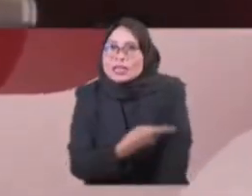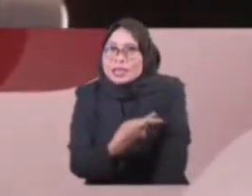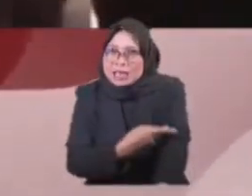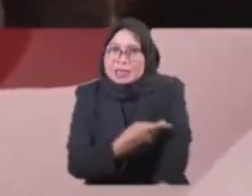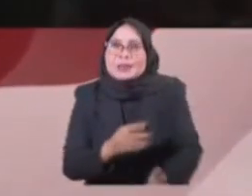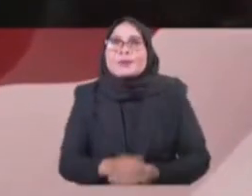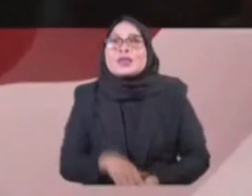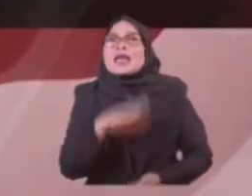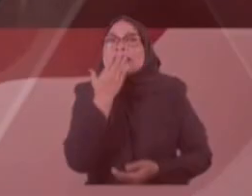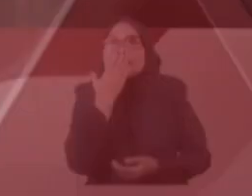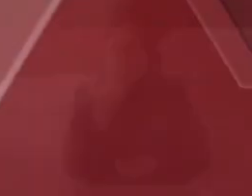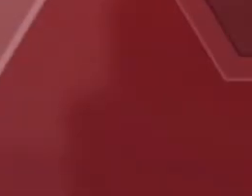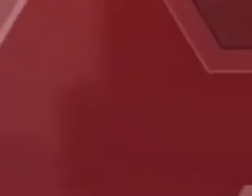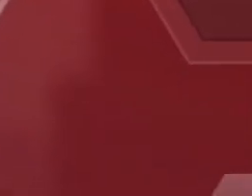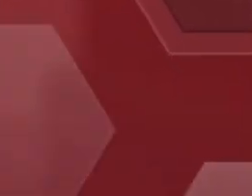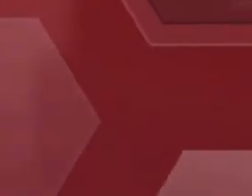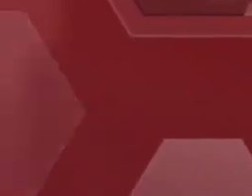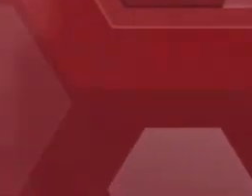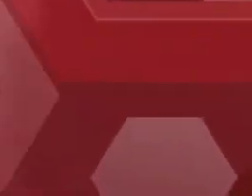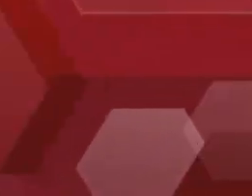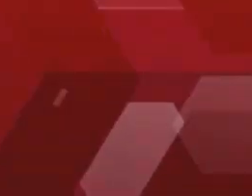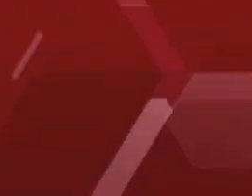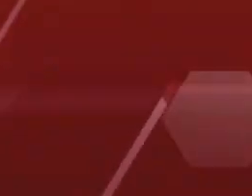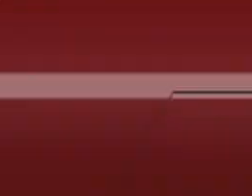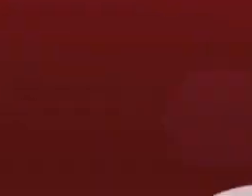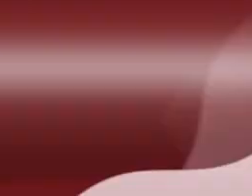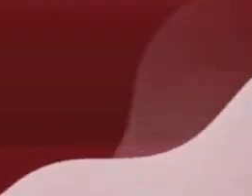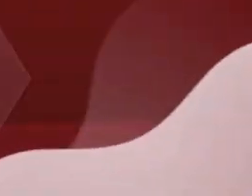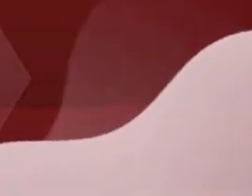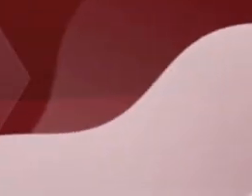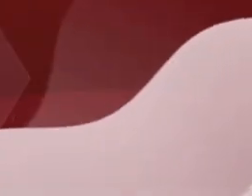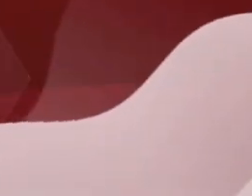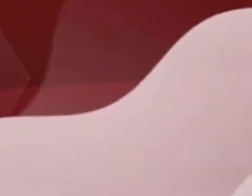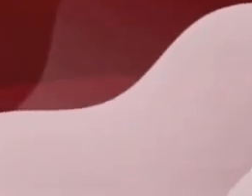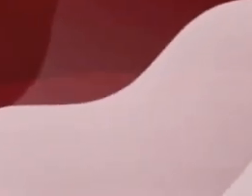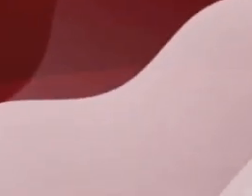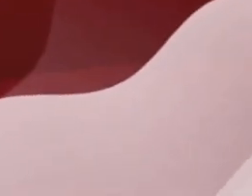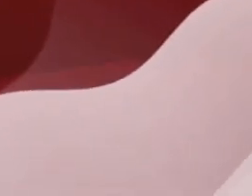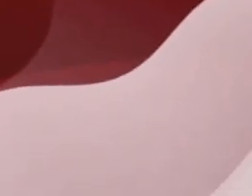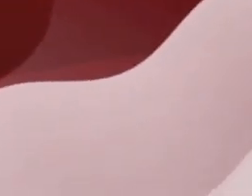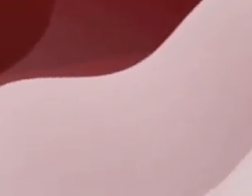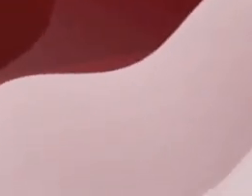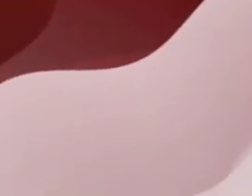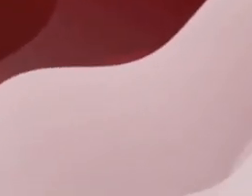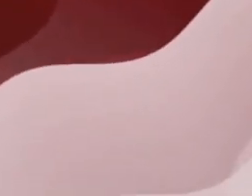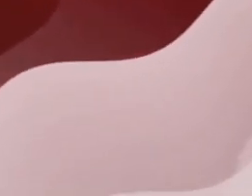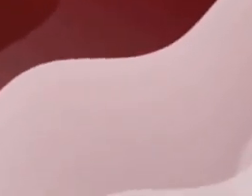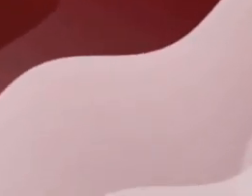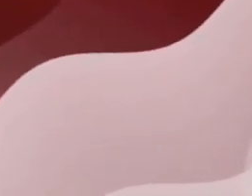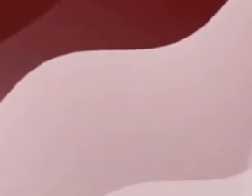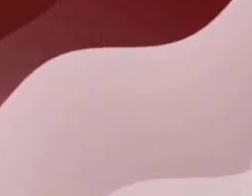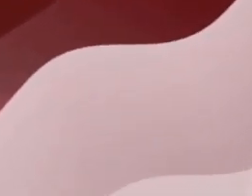vaksinasi untuk hai hai hai hai